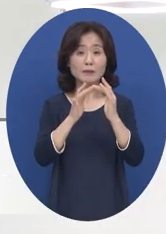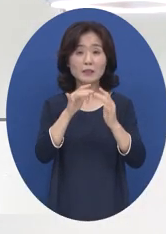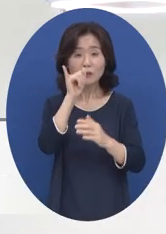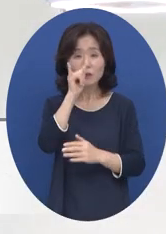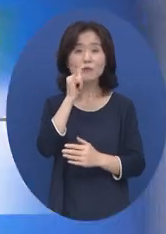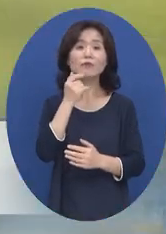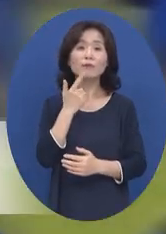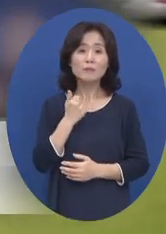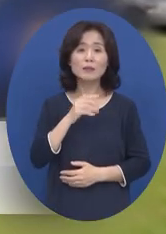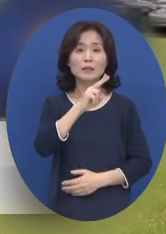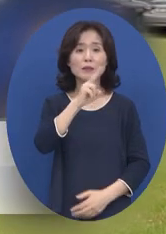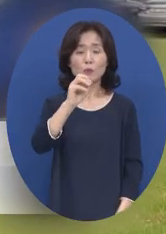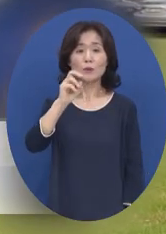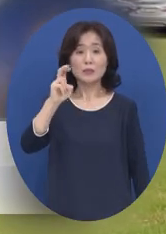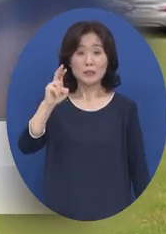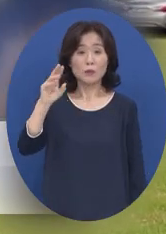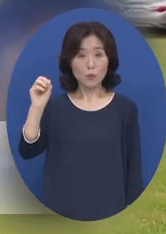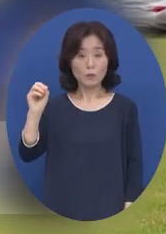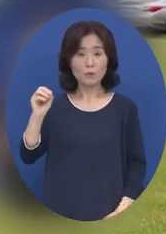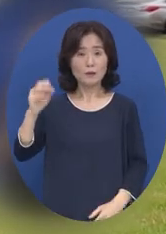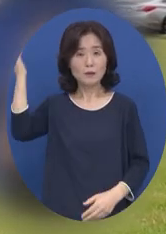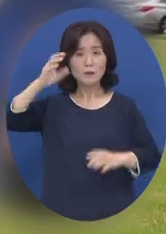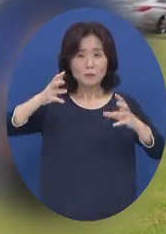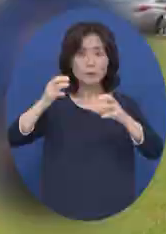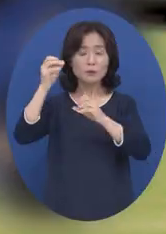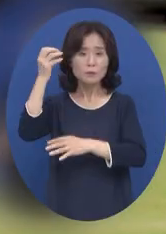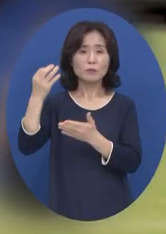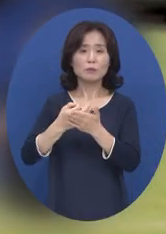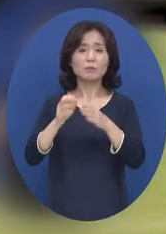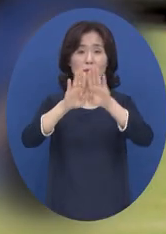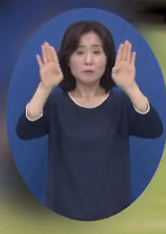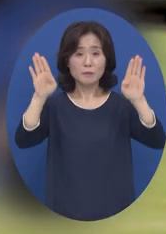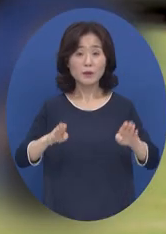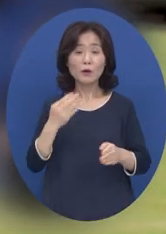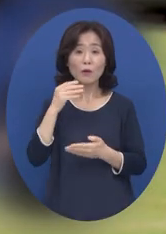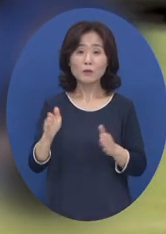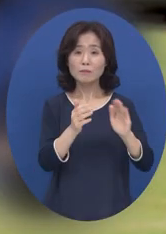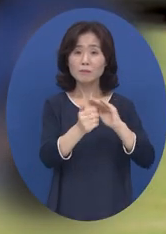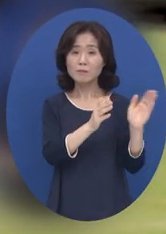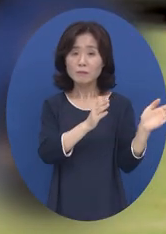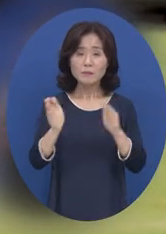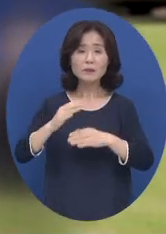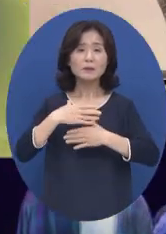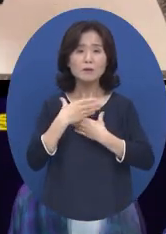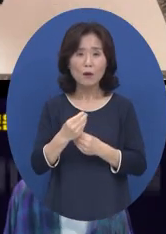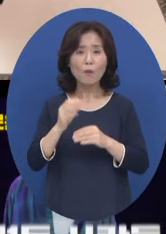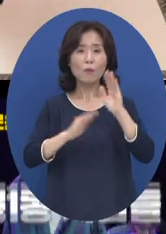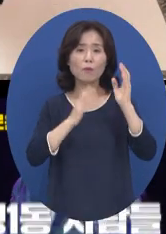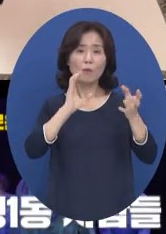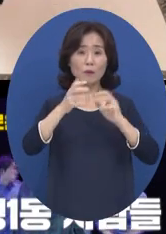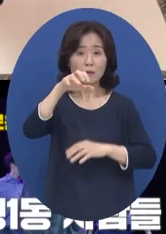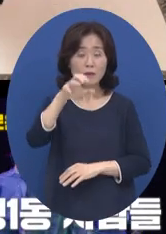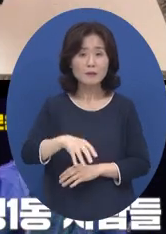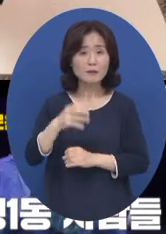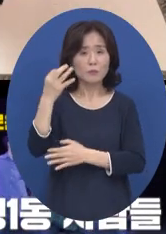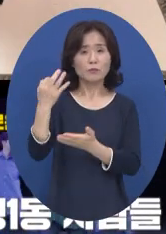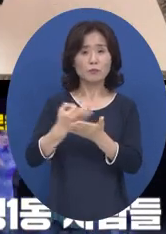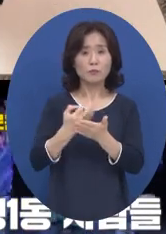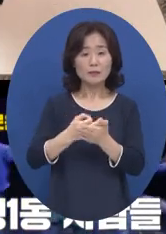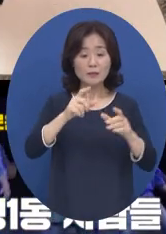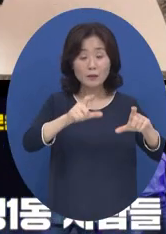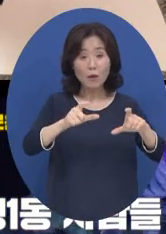진행된 2020 대한민국 기본 소재 의 빵 남매 경기도가 마련한 안전한 공론의 장 이자 기본 수 득과